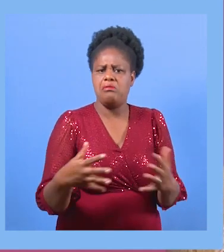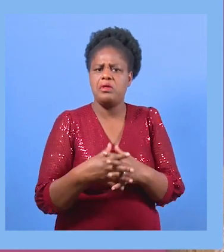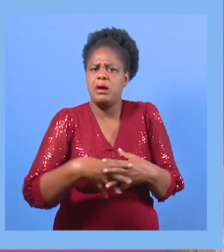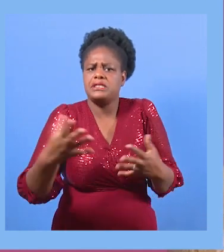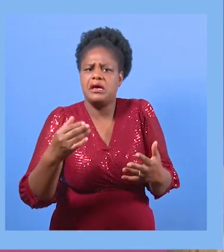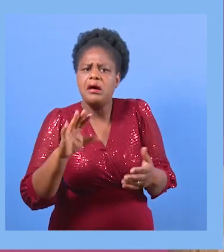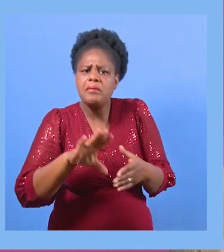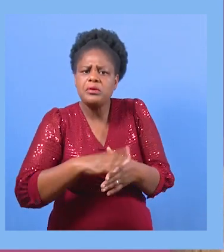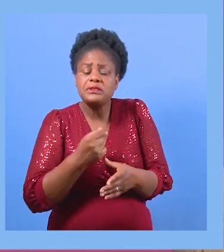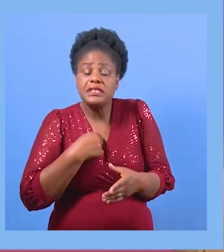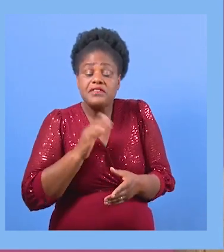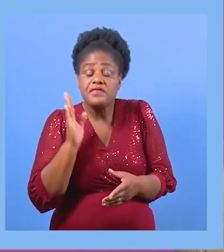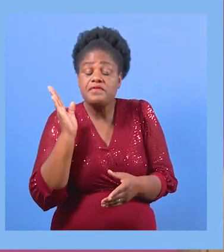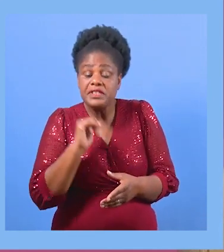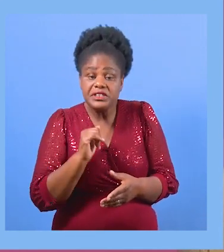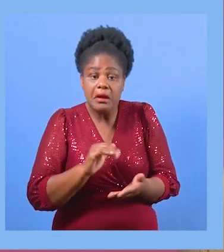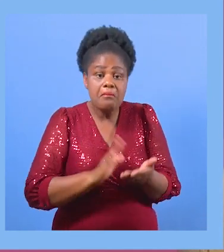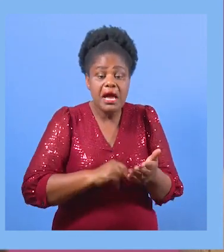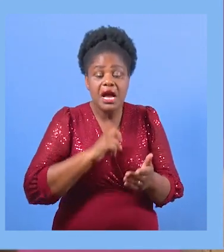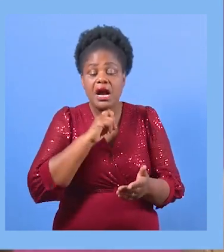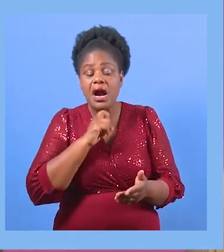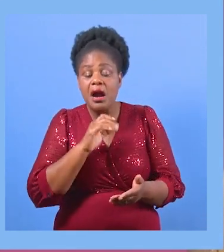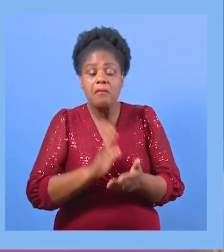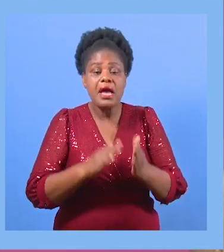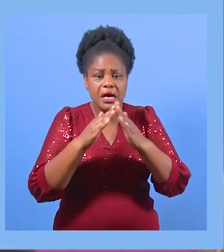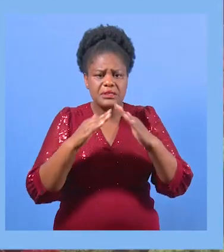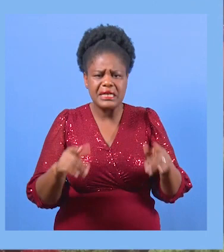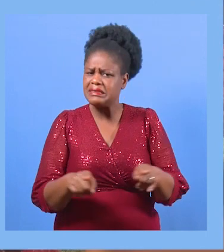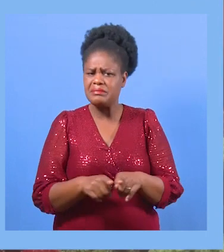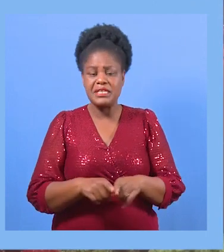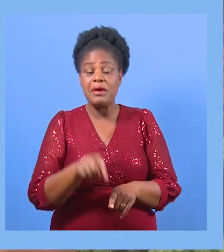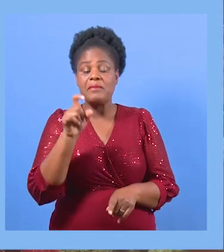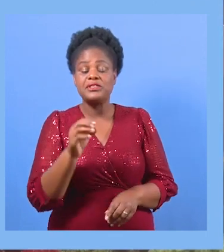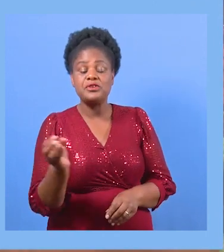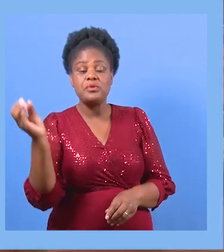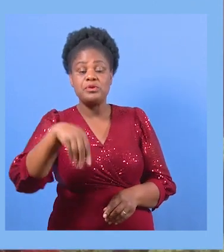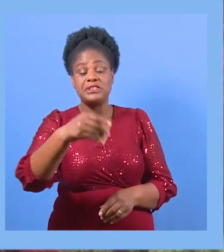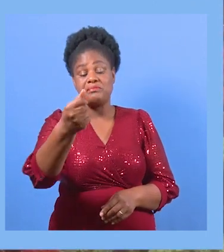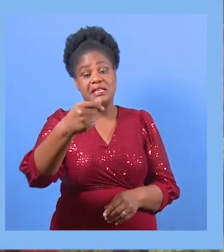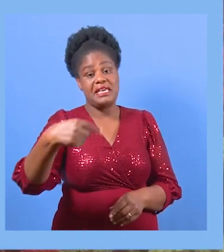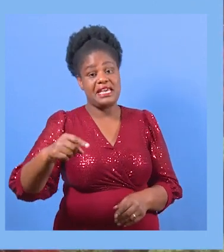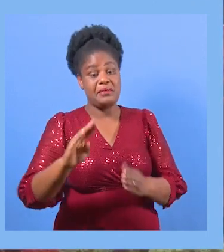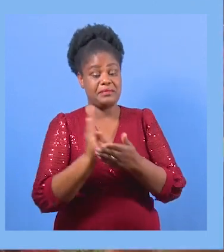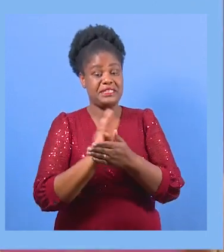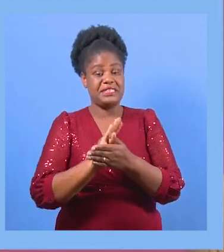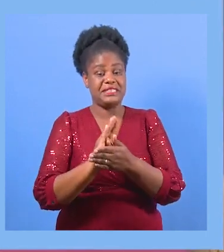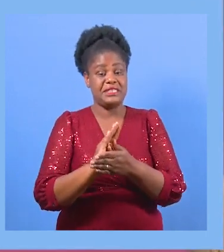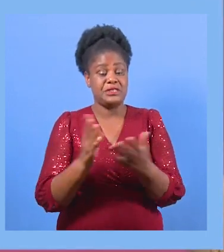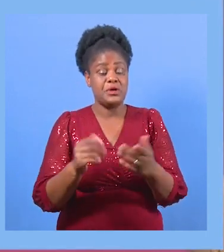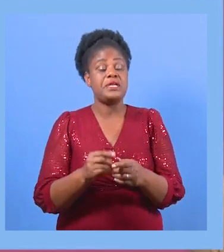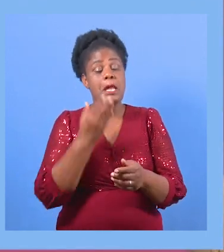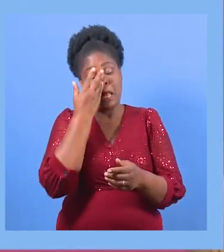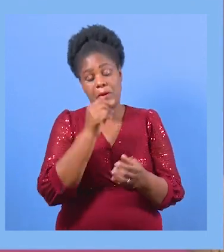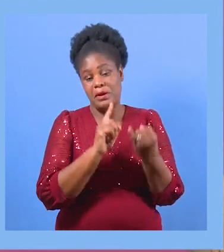achitaura kuti ndaita inonzi investment. Afana nemunhu aisa mari mubhizimusi kuti agozovanika achiti bhizimusi rigosumukira. Saka ndo